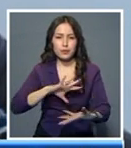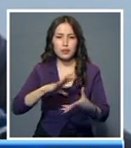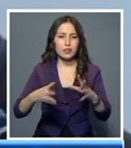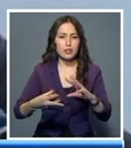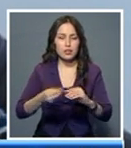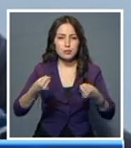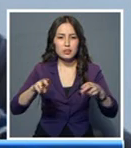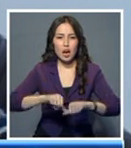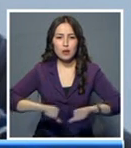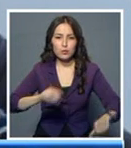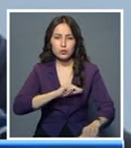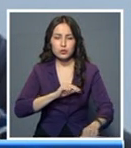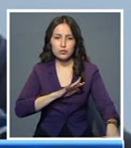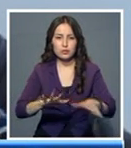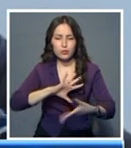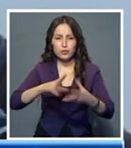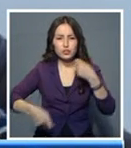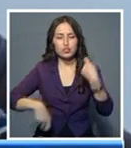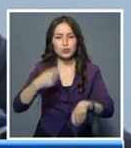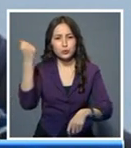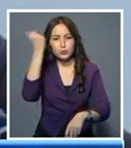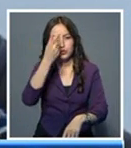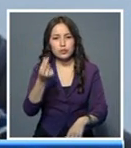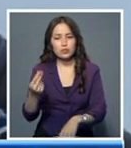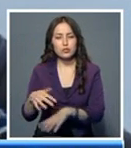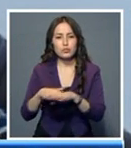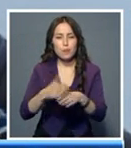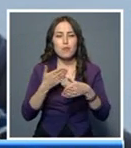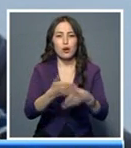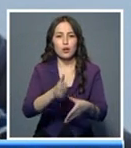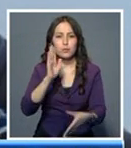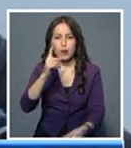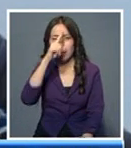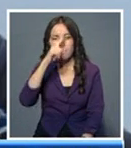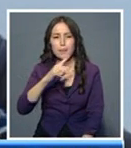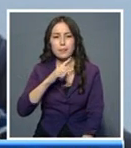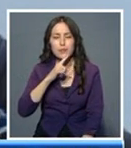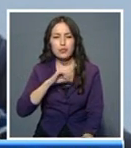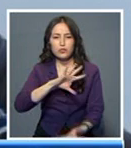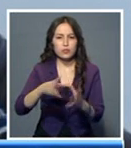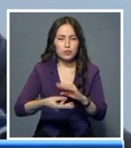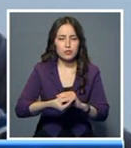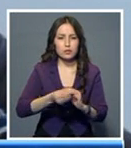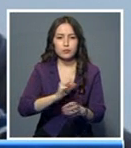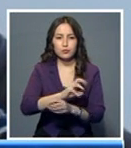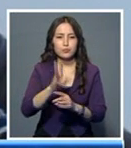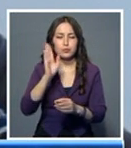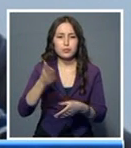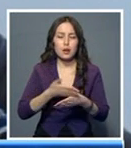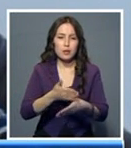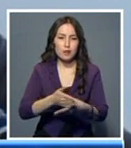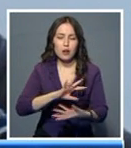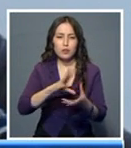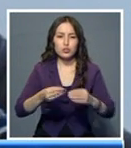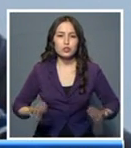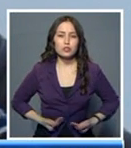арнайы комиссия жұмыс істеп жатыр. Барлық шығын мөлшері анықталғаннан кейін зардап шеккендерге бір ай көлемінде қажетті материалдық көмек көрсетіледі. Тұрғындардың